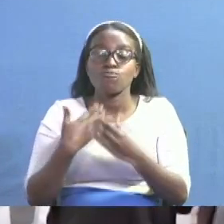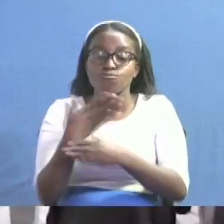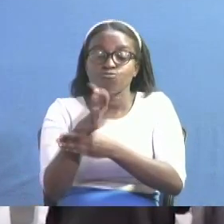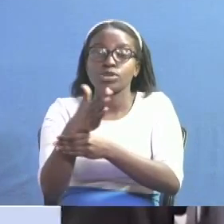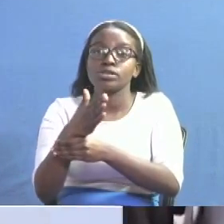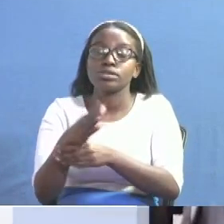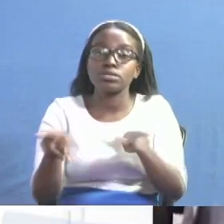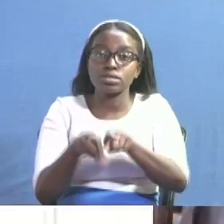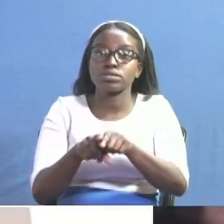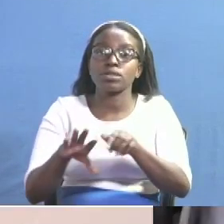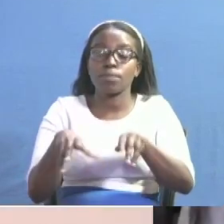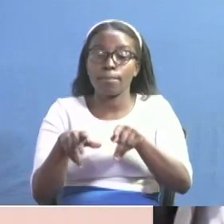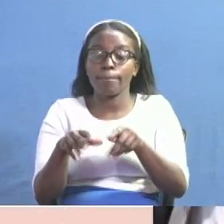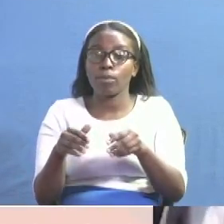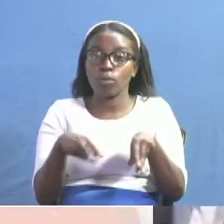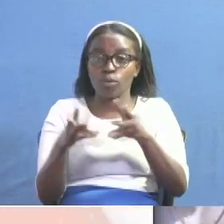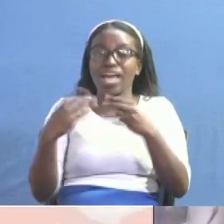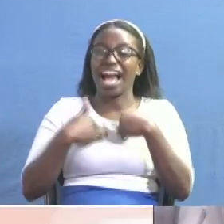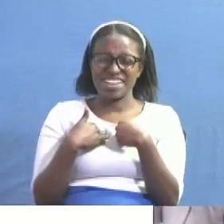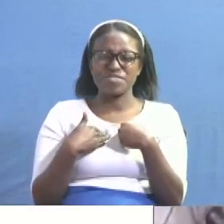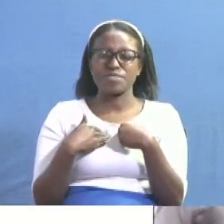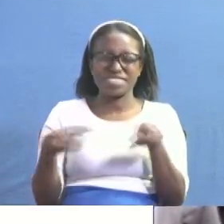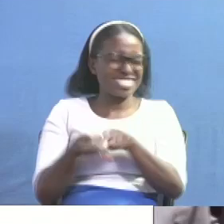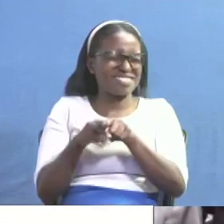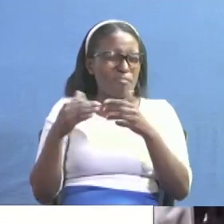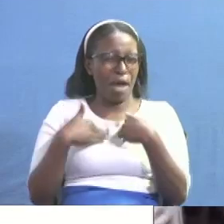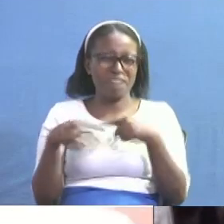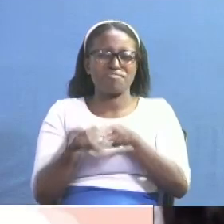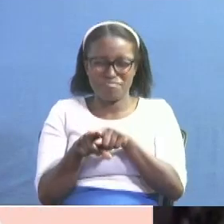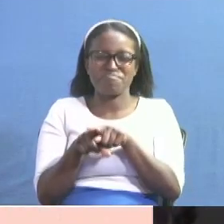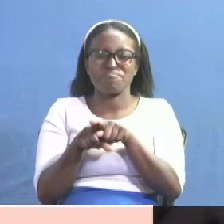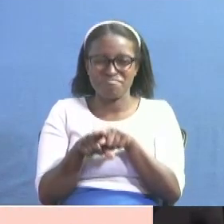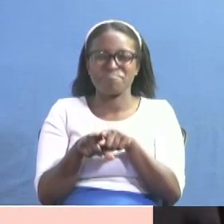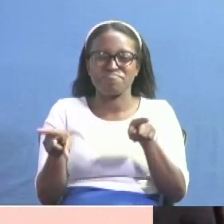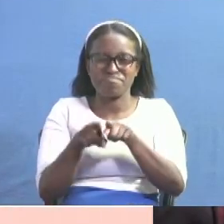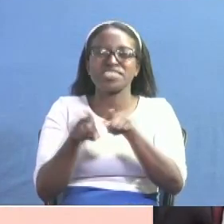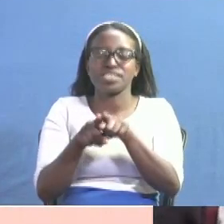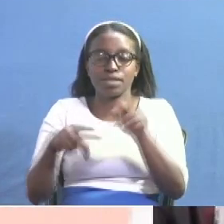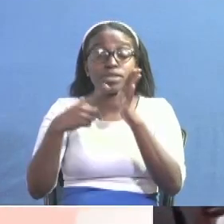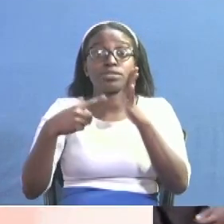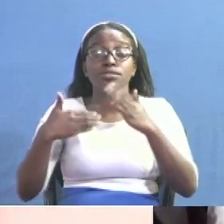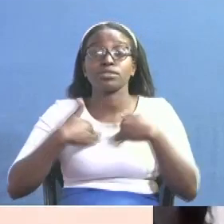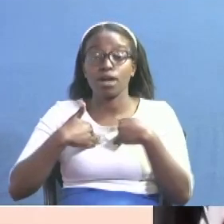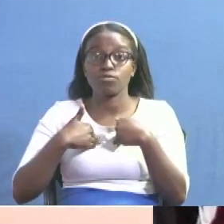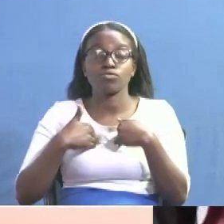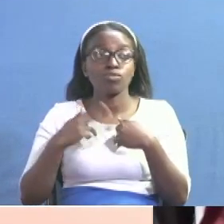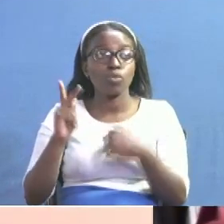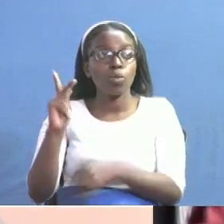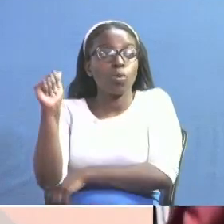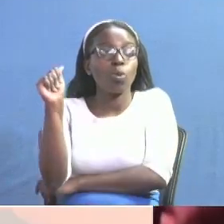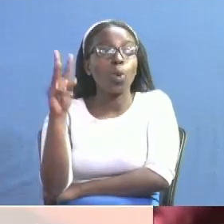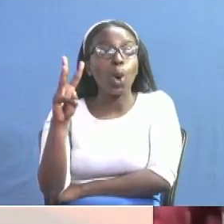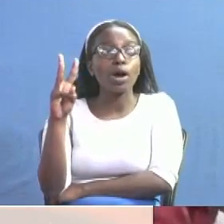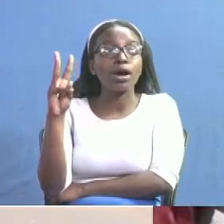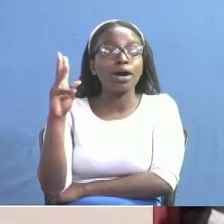I'm a fisheries graduate and fortunately I found myself in the aquaculture industry whereby I'm doing fish farming